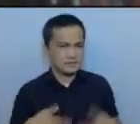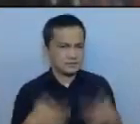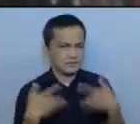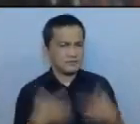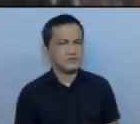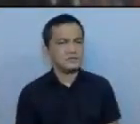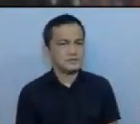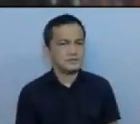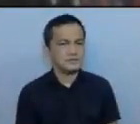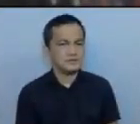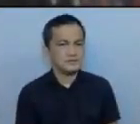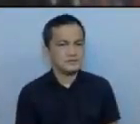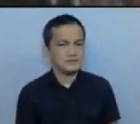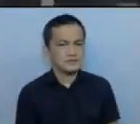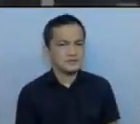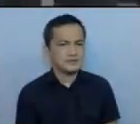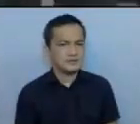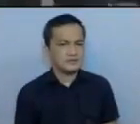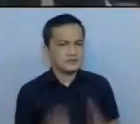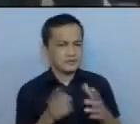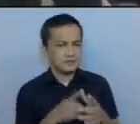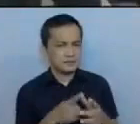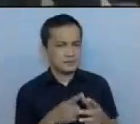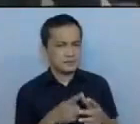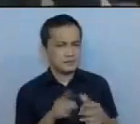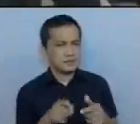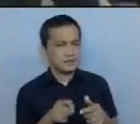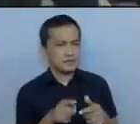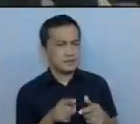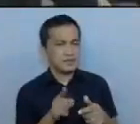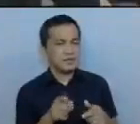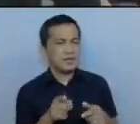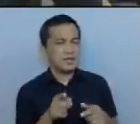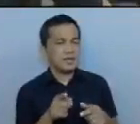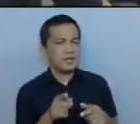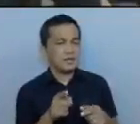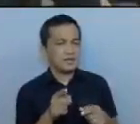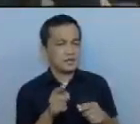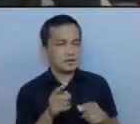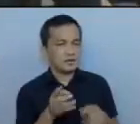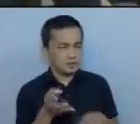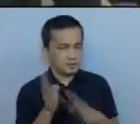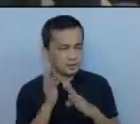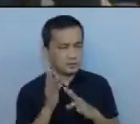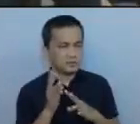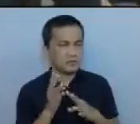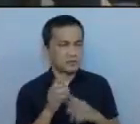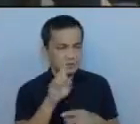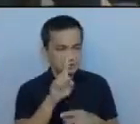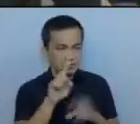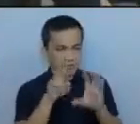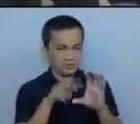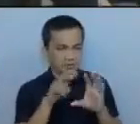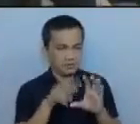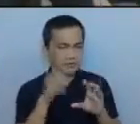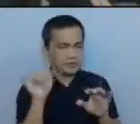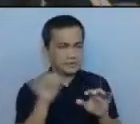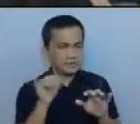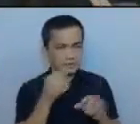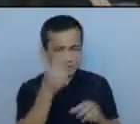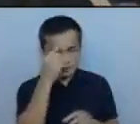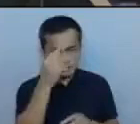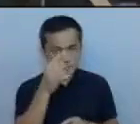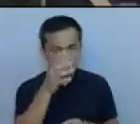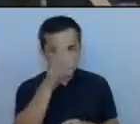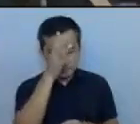Nung una, nag-upload lang ako ng isang video para lang sana sa mga single parent na katulad ko. Pero marami pong...